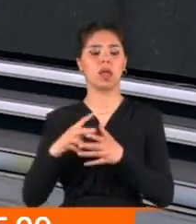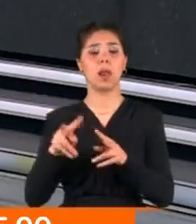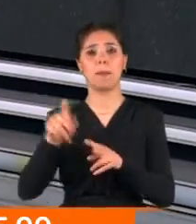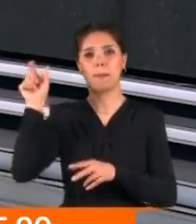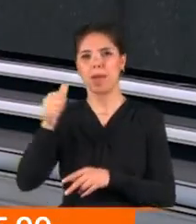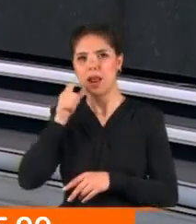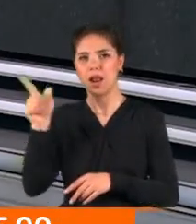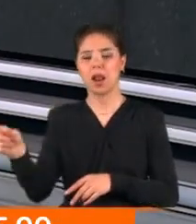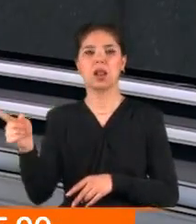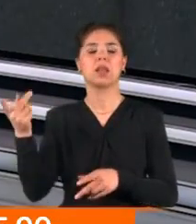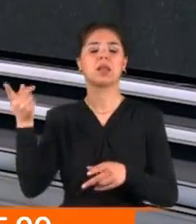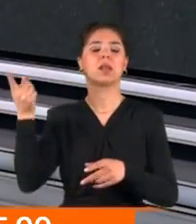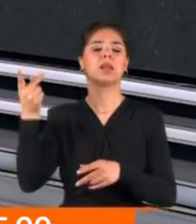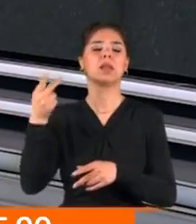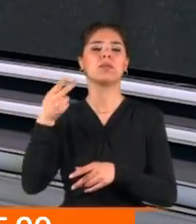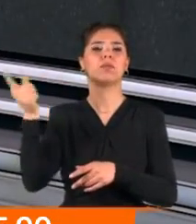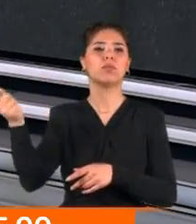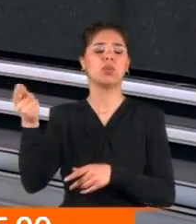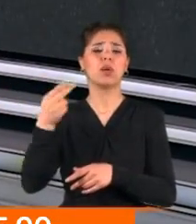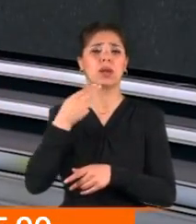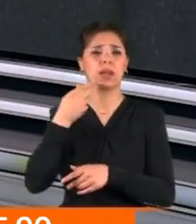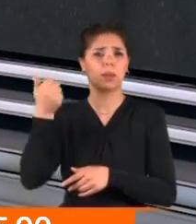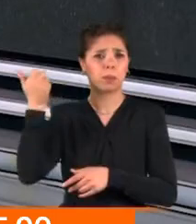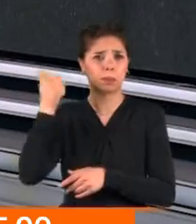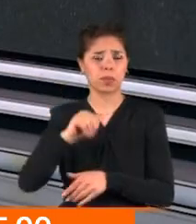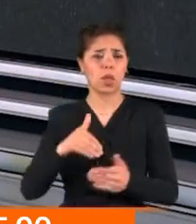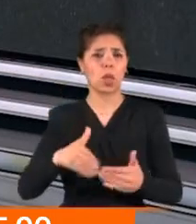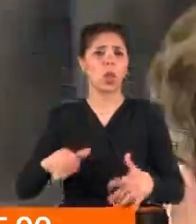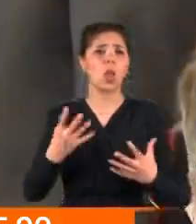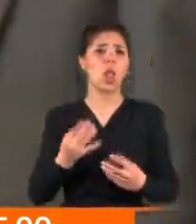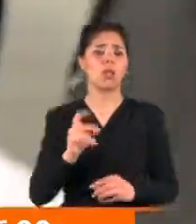de oylardaki düşüşü önleyemeyeceği iddiası var.